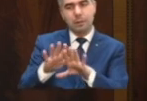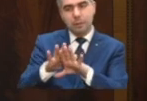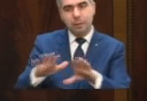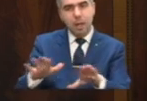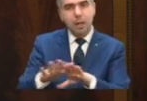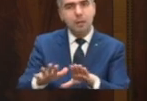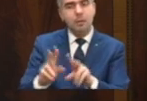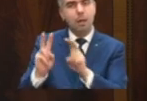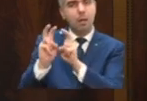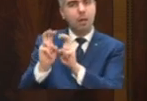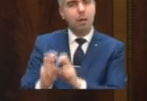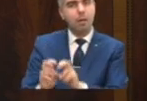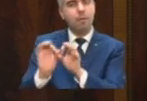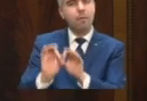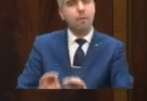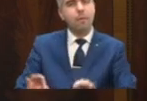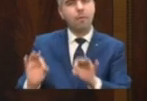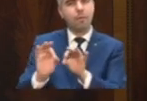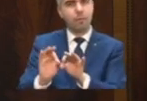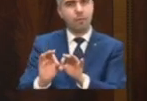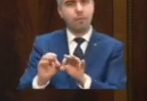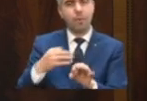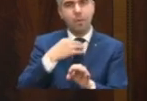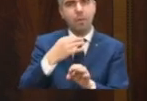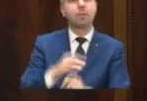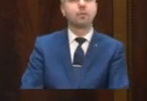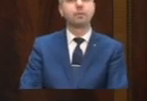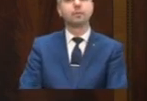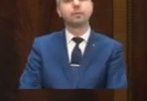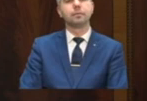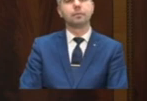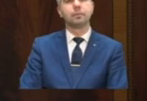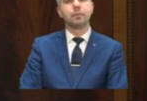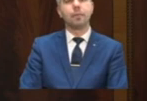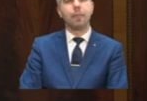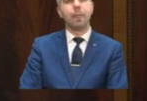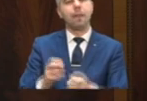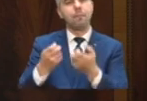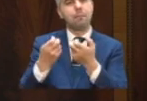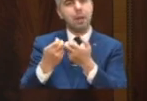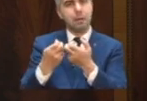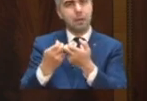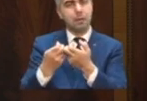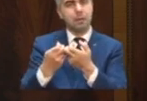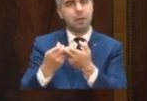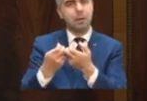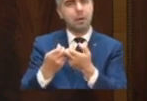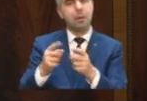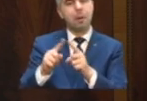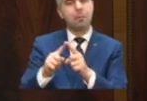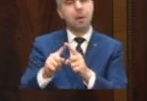التجهيزات وتحول بعضها إلى مناطق للأنشطة الهامشية؟ وهو مثلا حال مدينة الصويرة